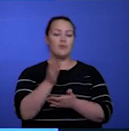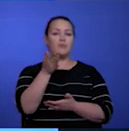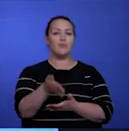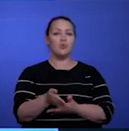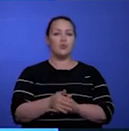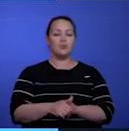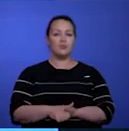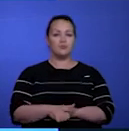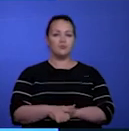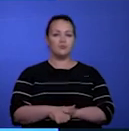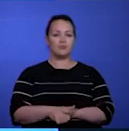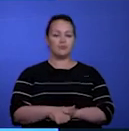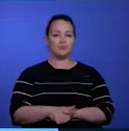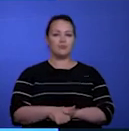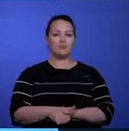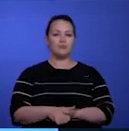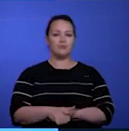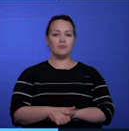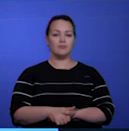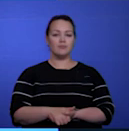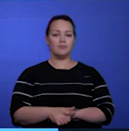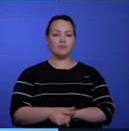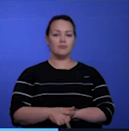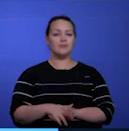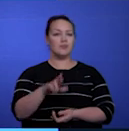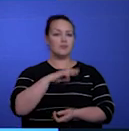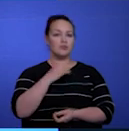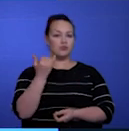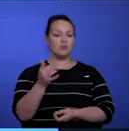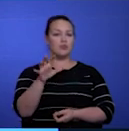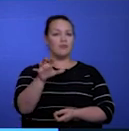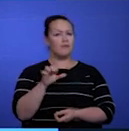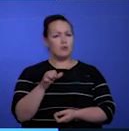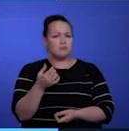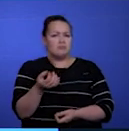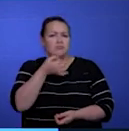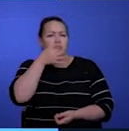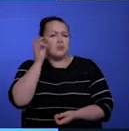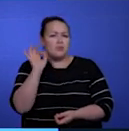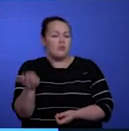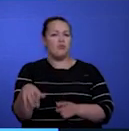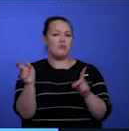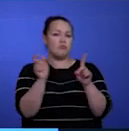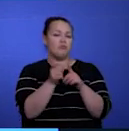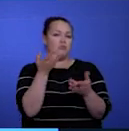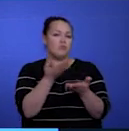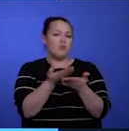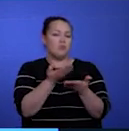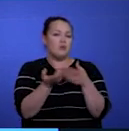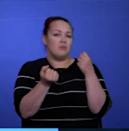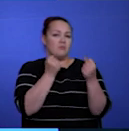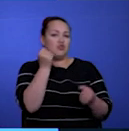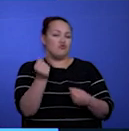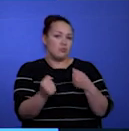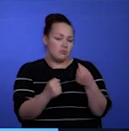проведем эксперимент я сейчас возьму любое слово ну например бежать и